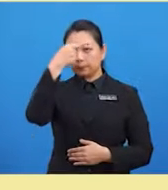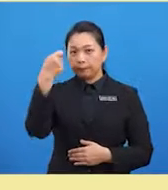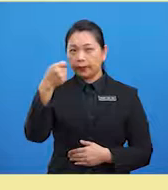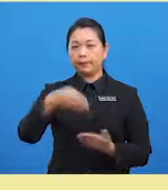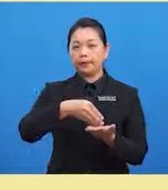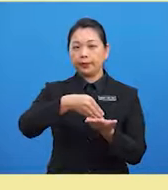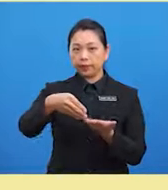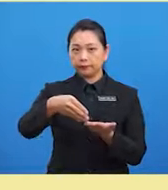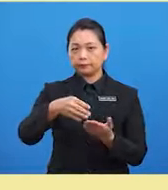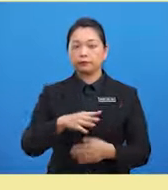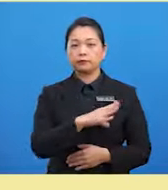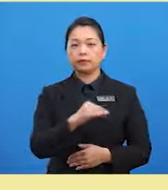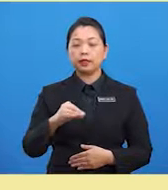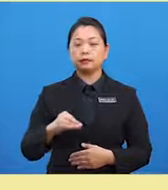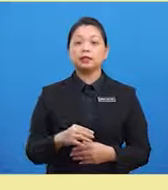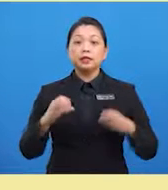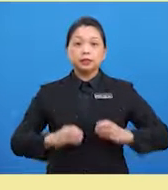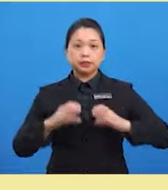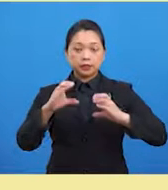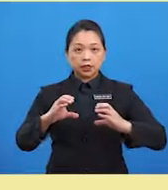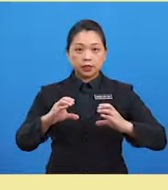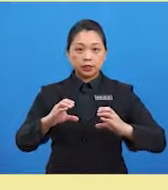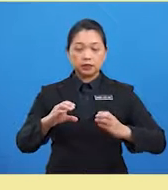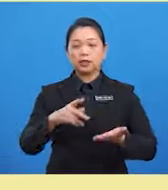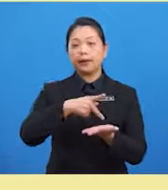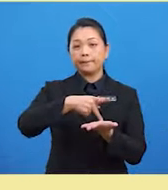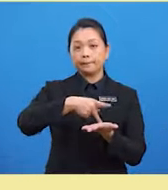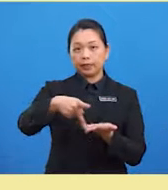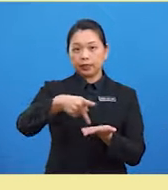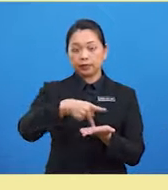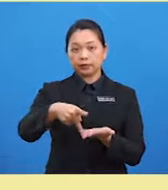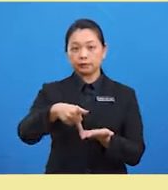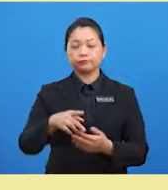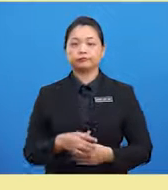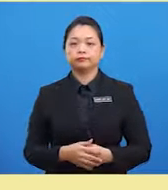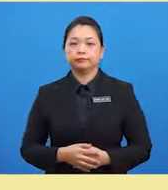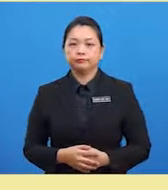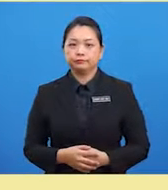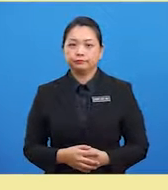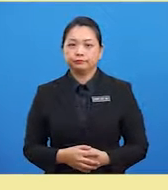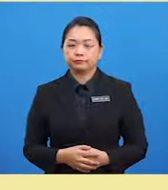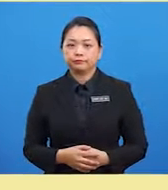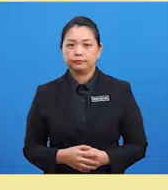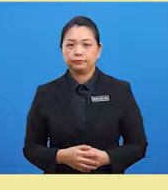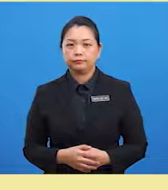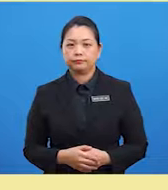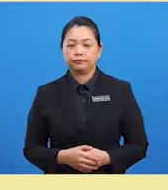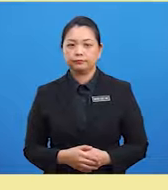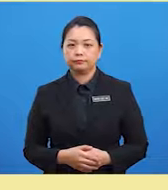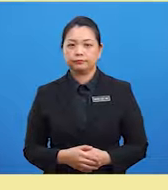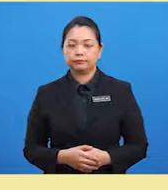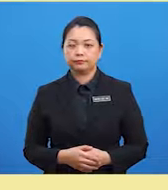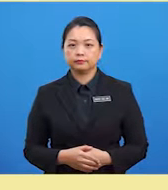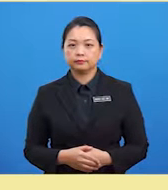pembelian dan cara atau kaedah pembelian serta pembayaran.